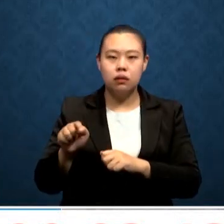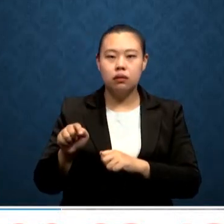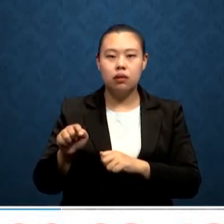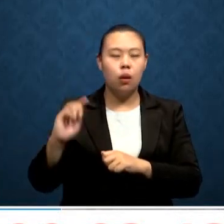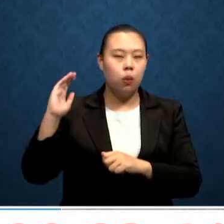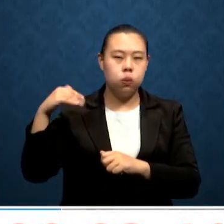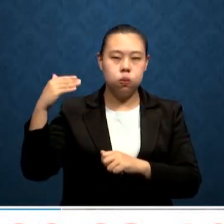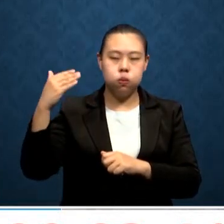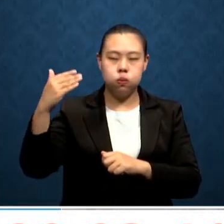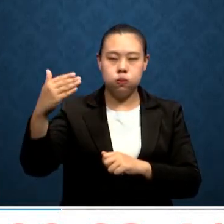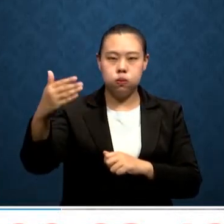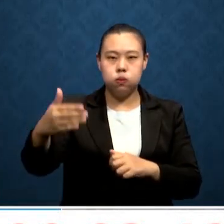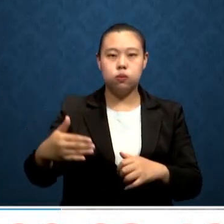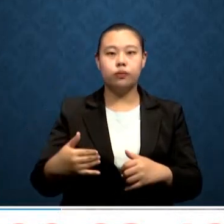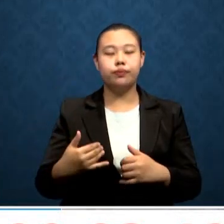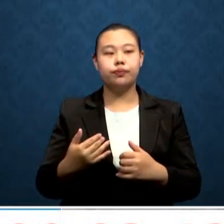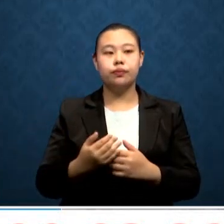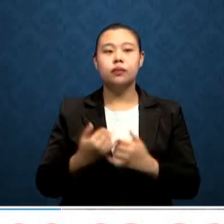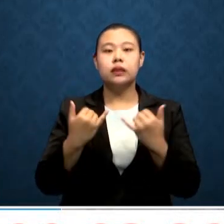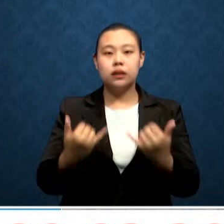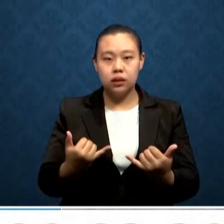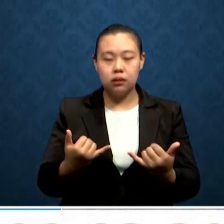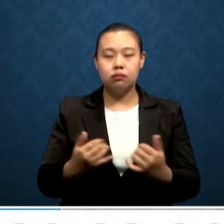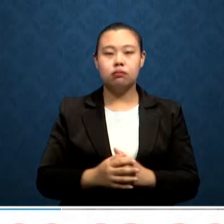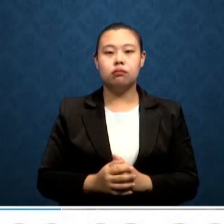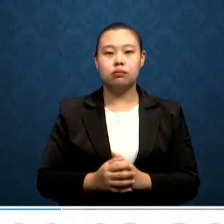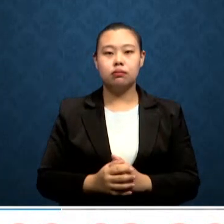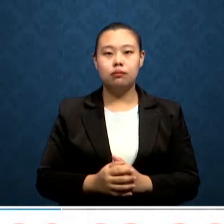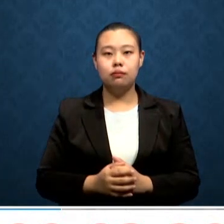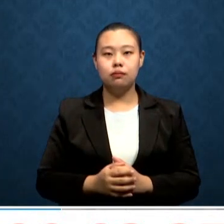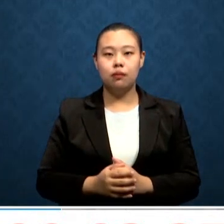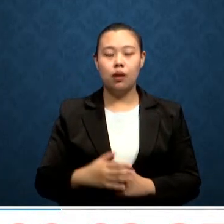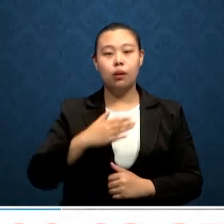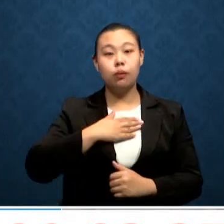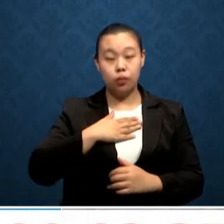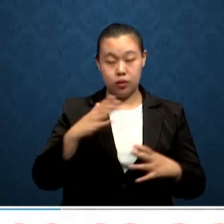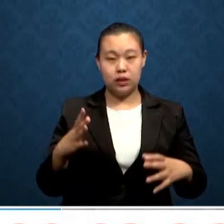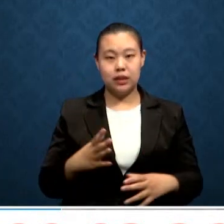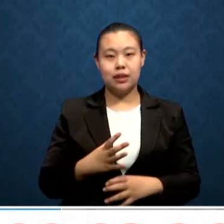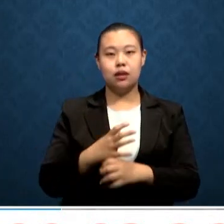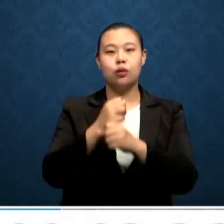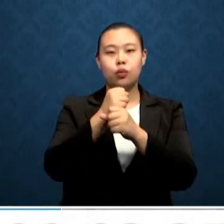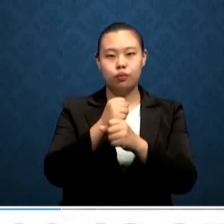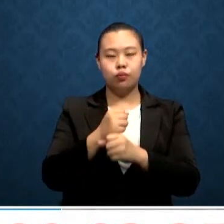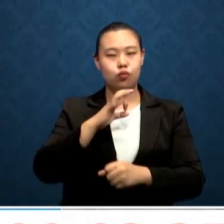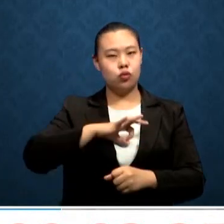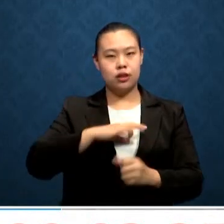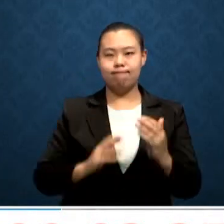านและมามากที่ผ่านมาผมขอสรุปความไม่เป็นธรรม